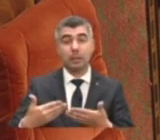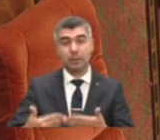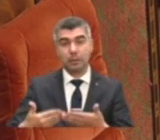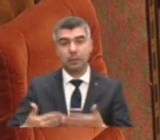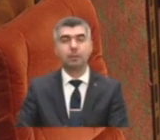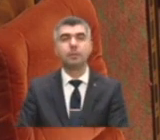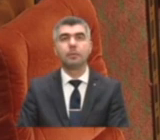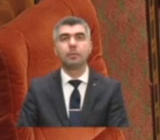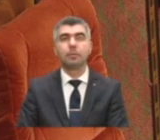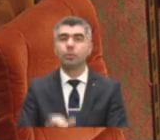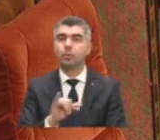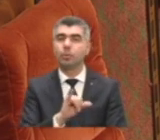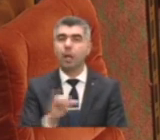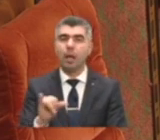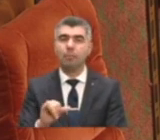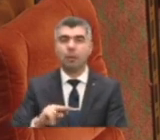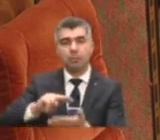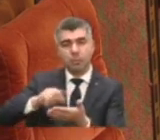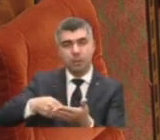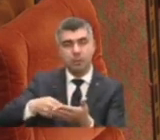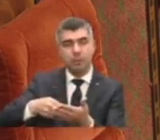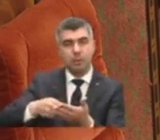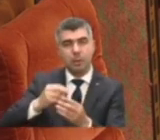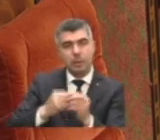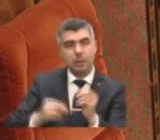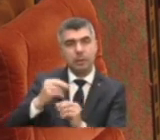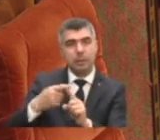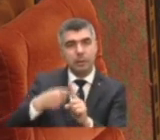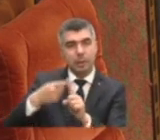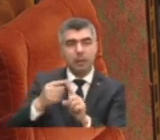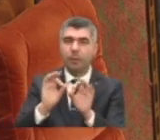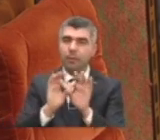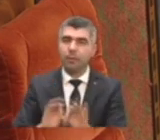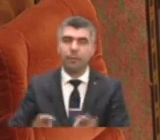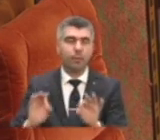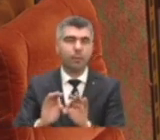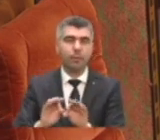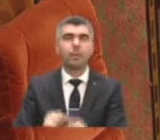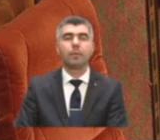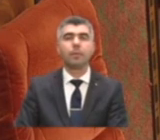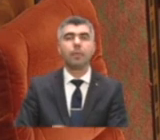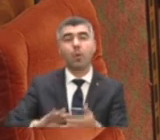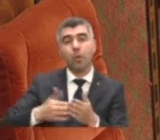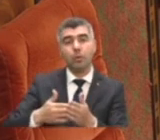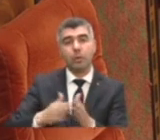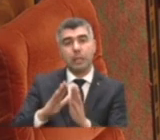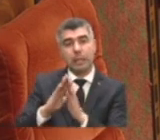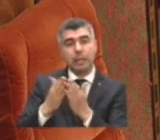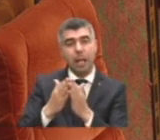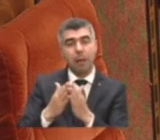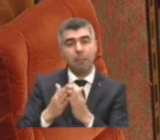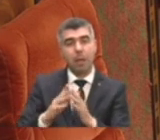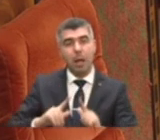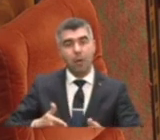ولحد الآن لم يتخذ أي قرار، مع العلم أن الاقتراح المقدم لن يشمل كل الكتب المدرسية،